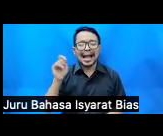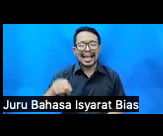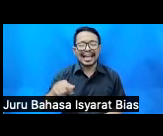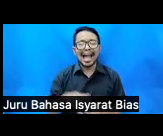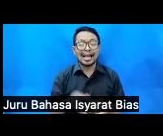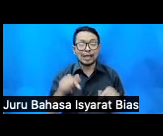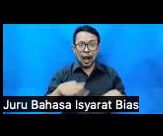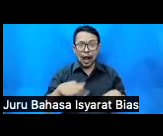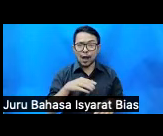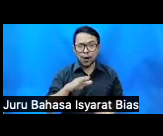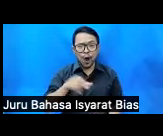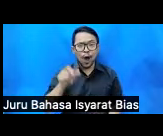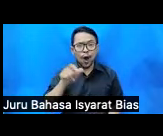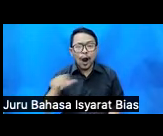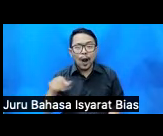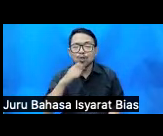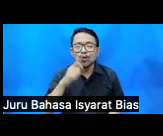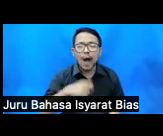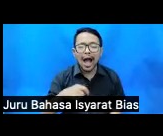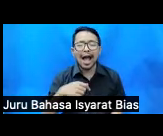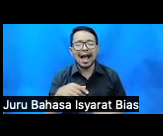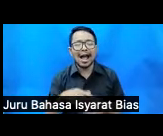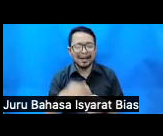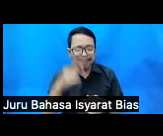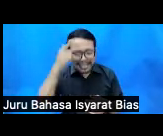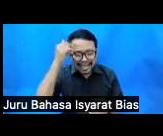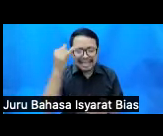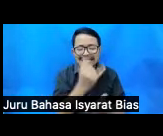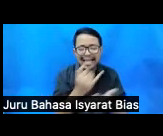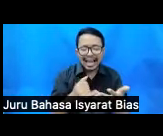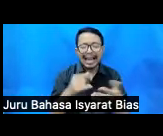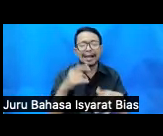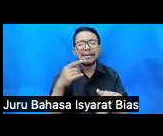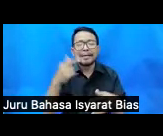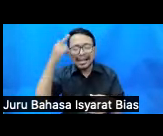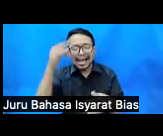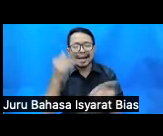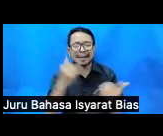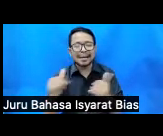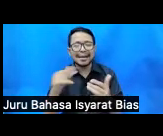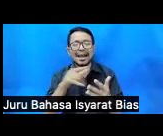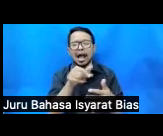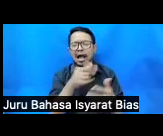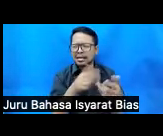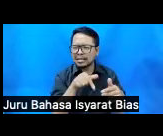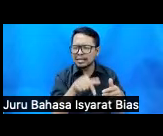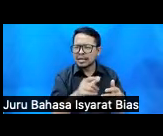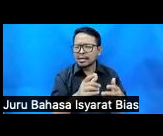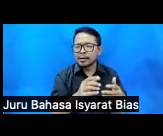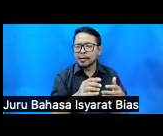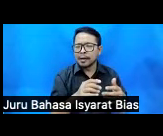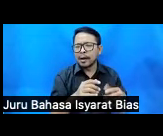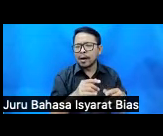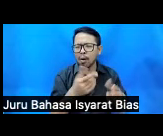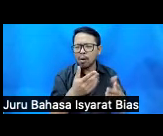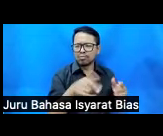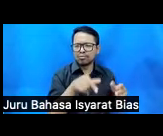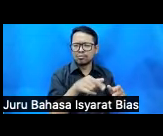yang tua, sudah tua, dilajarin desain gimana ini tempat apa untuk apa memfasilitasi